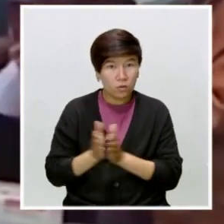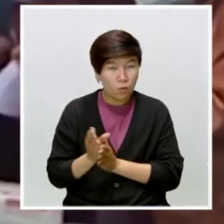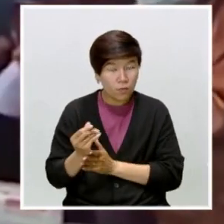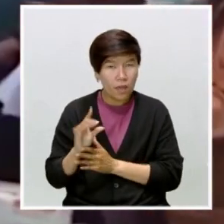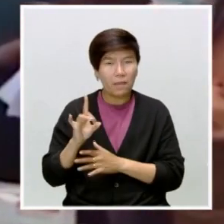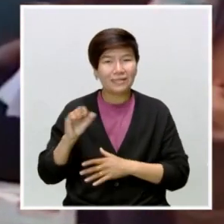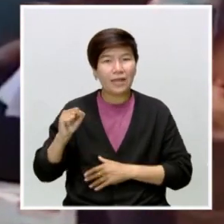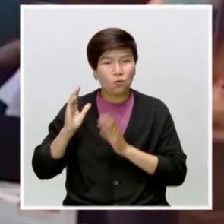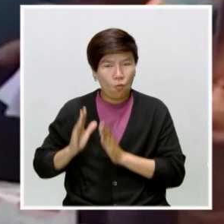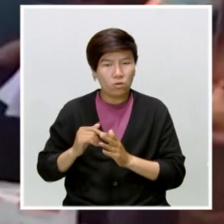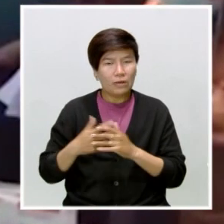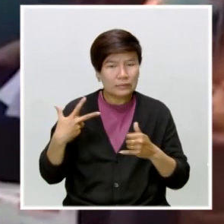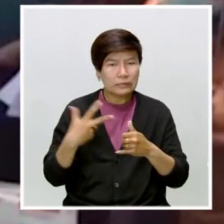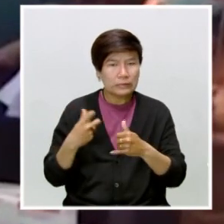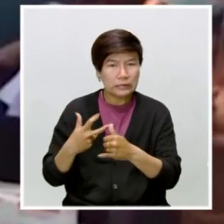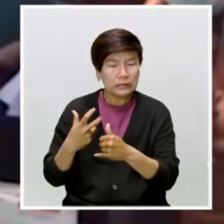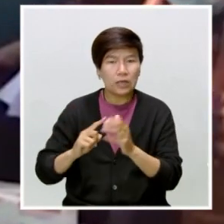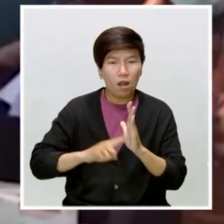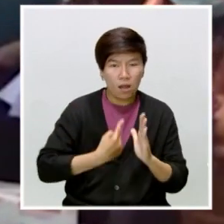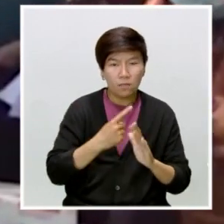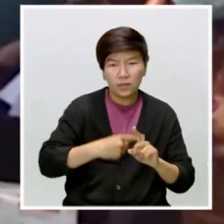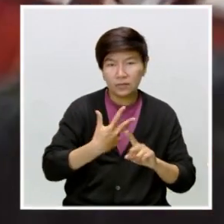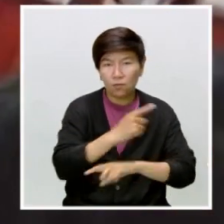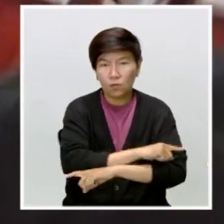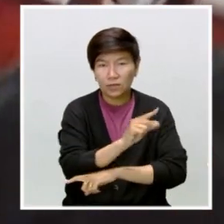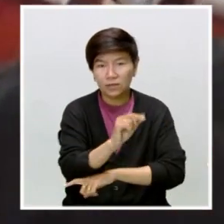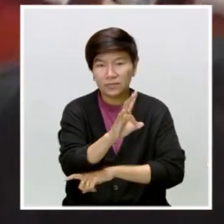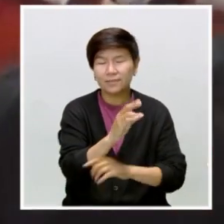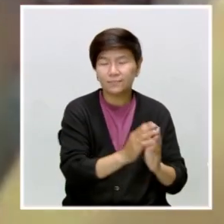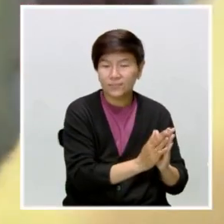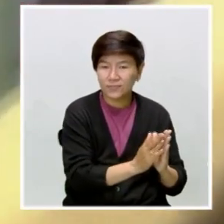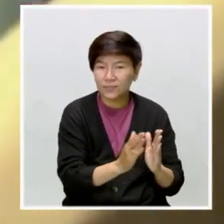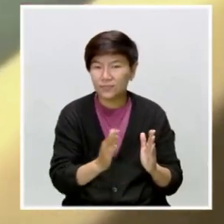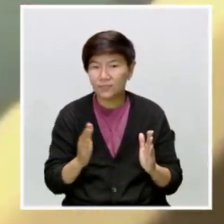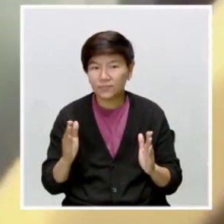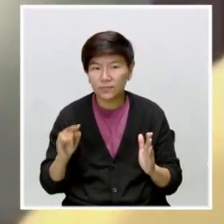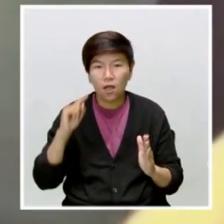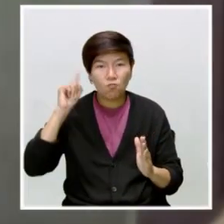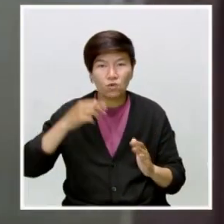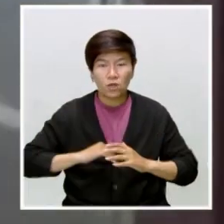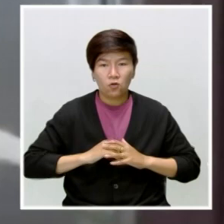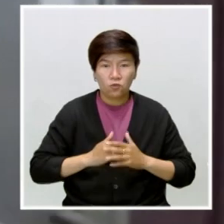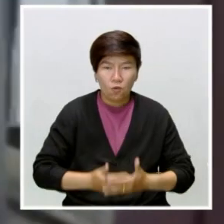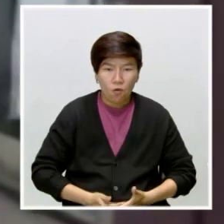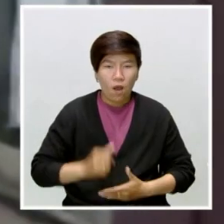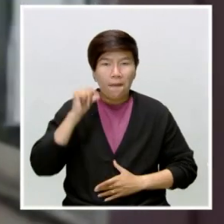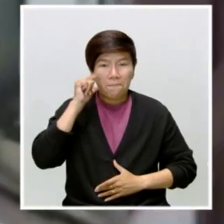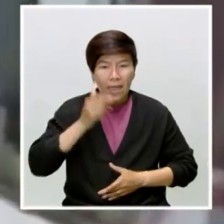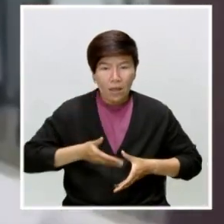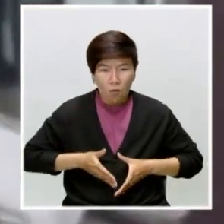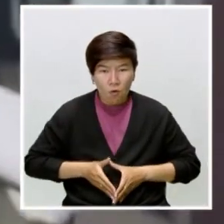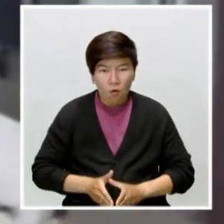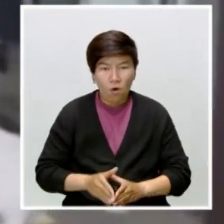นเนี่ยแหละค่ะเขาเริ่มฉีดกันไปเมื่อวันที่27มีนาคมที่ผ่านมานี่เองคุณผู้ชมแต่ยกเว้นหญิงตั้งครรภ์คุณแม่ที่เพิ่งคลอดบุตร